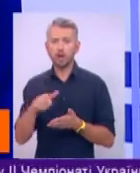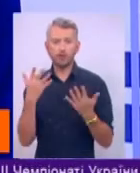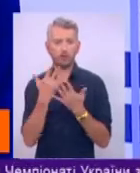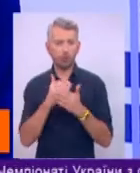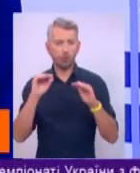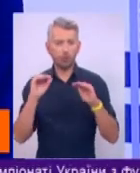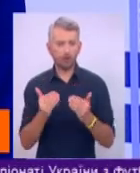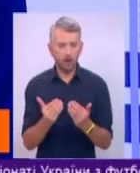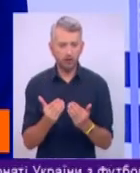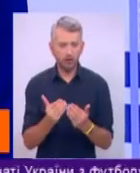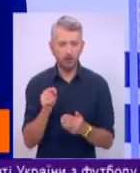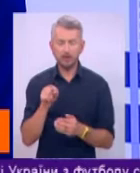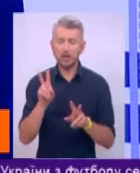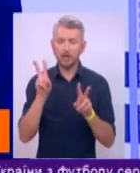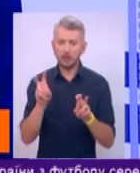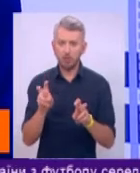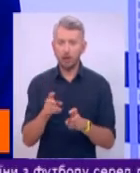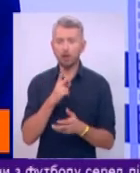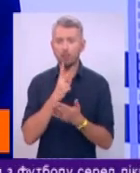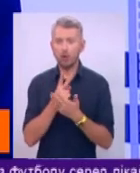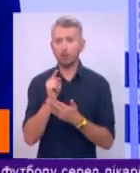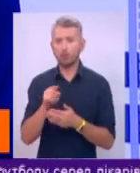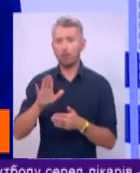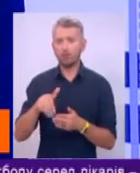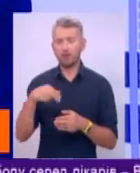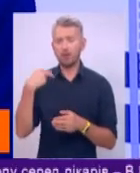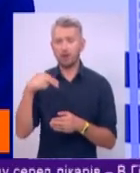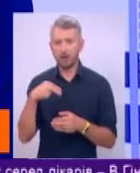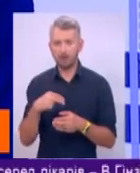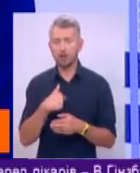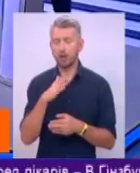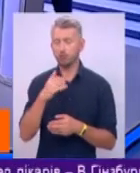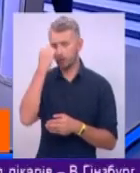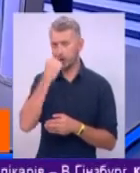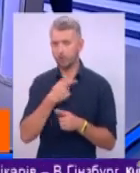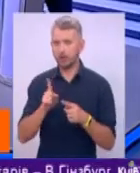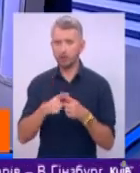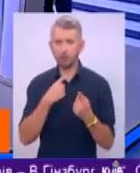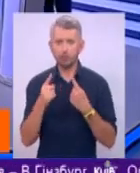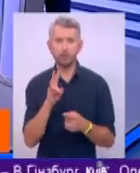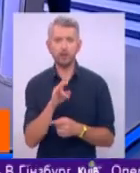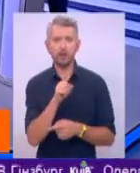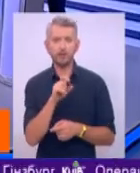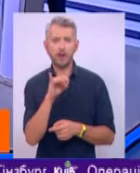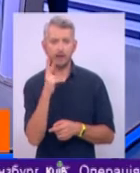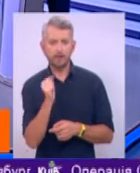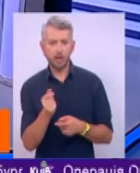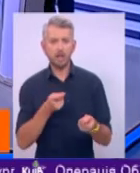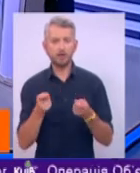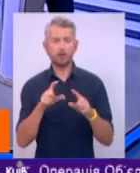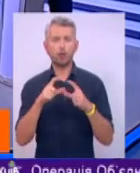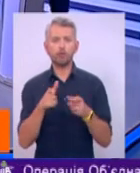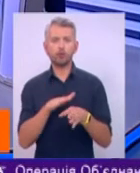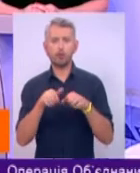сюжет з цієї теми. Ми покажемо його після перерви. А я буду дякувати за цю розмову Наталії Зарецькій, керівнику Офісу